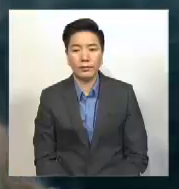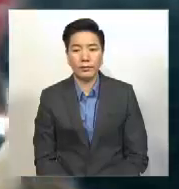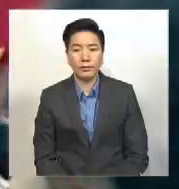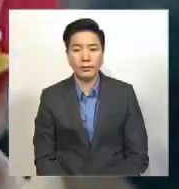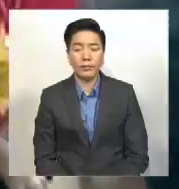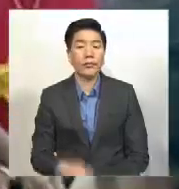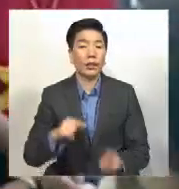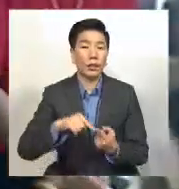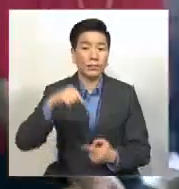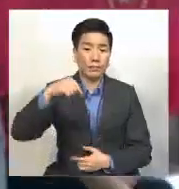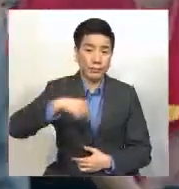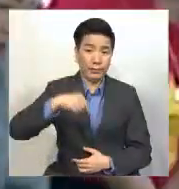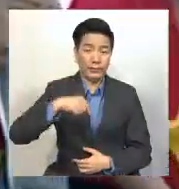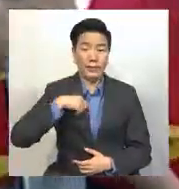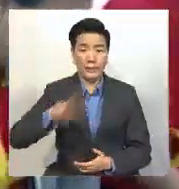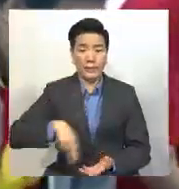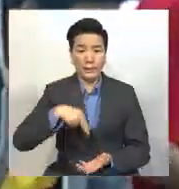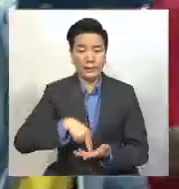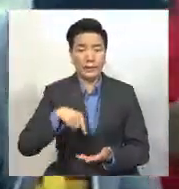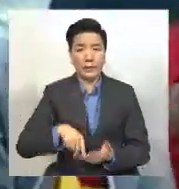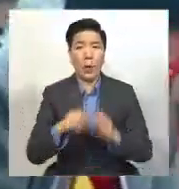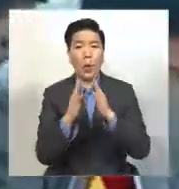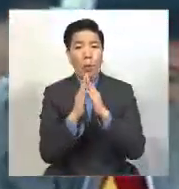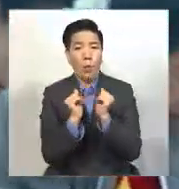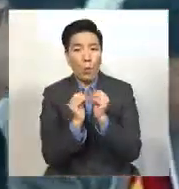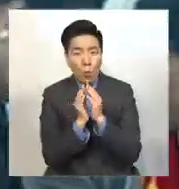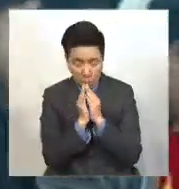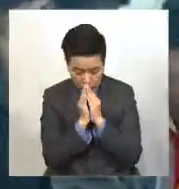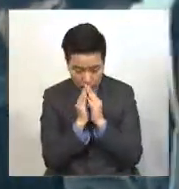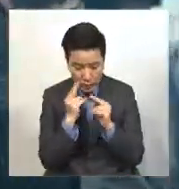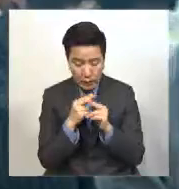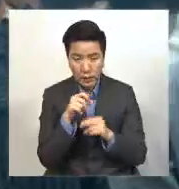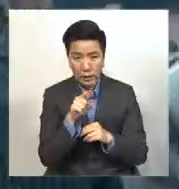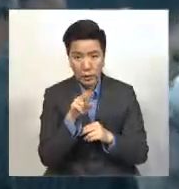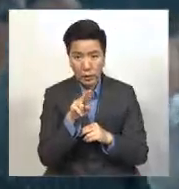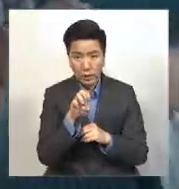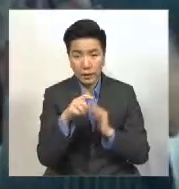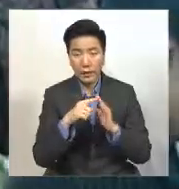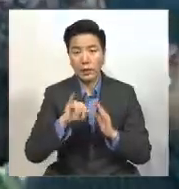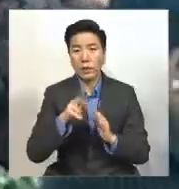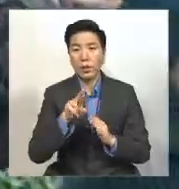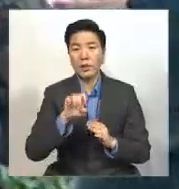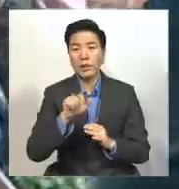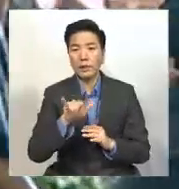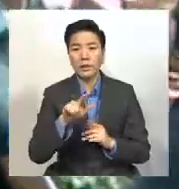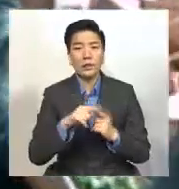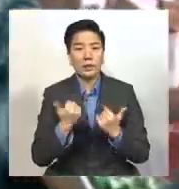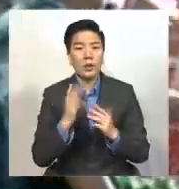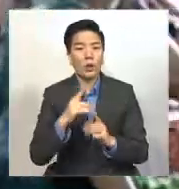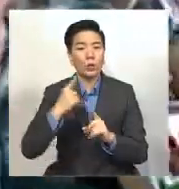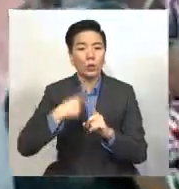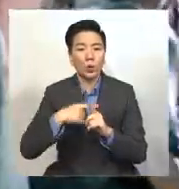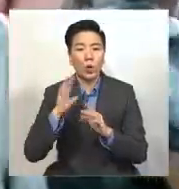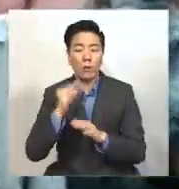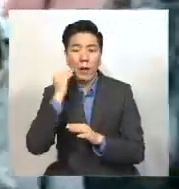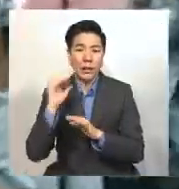และจุดที่เรายืนรายงานข่าวอยู่นี้นะครับก็คือภายในศาลากาเปรียนวัดพระศรีเจริญครับซึ่งเป็นจุดพักอาศัยชั่วคราวของผู้ที่